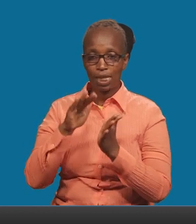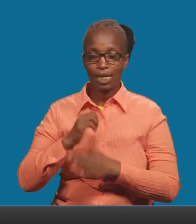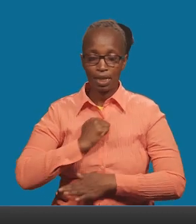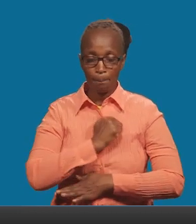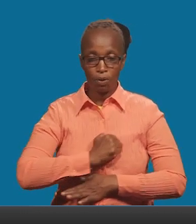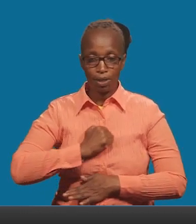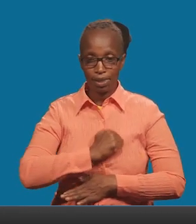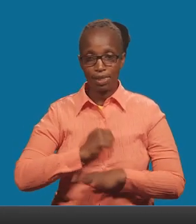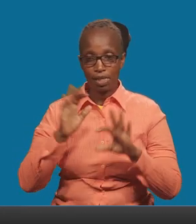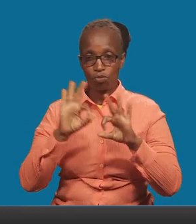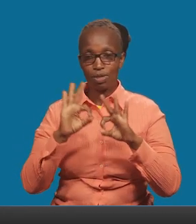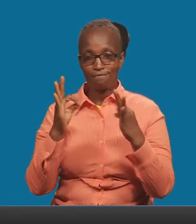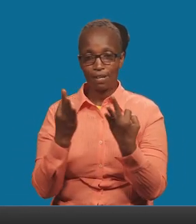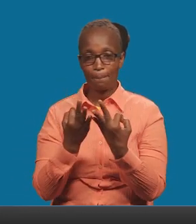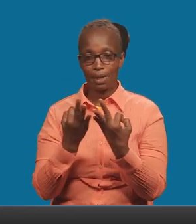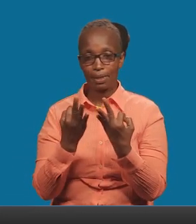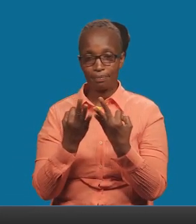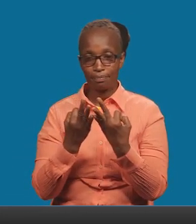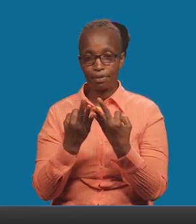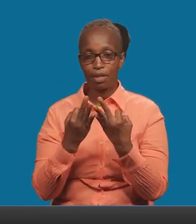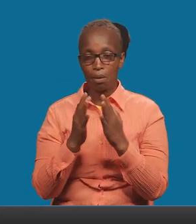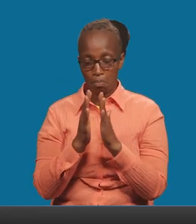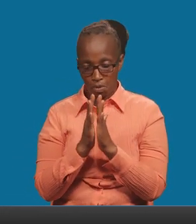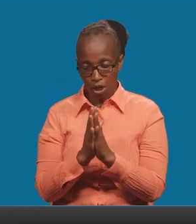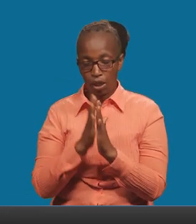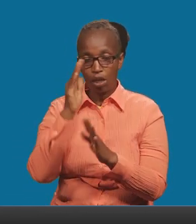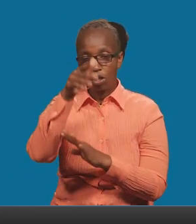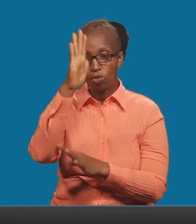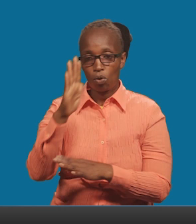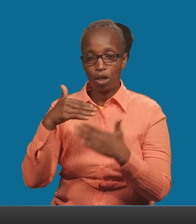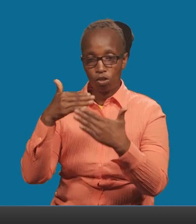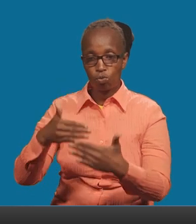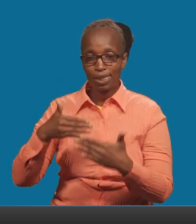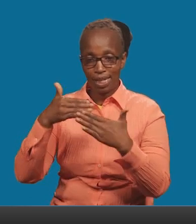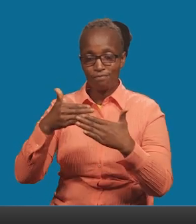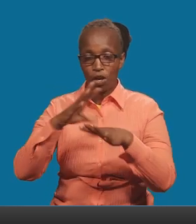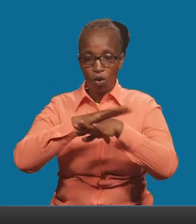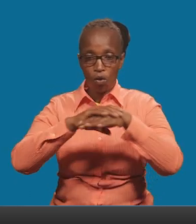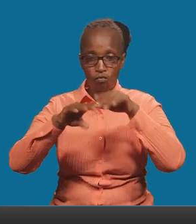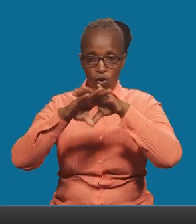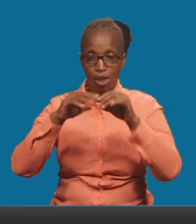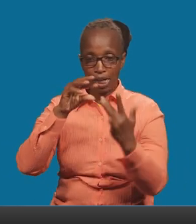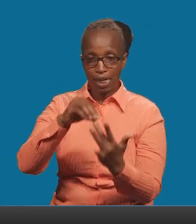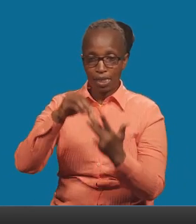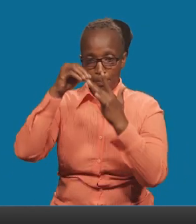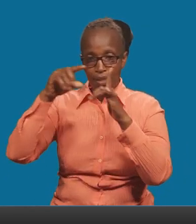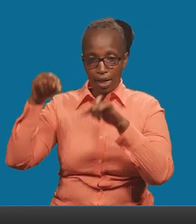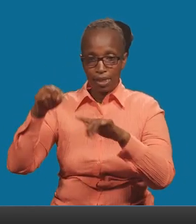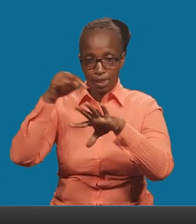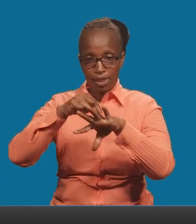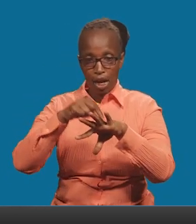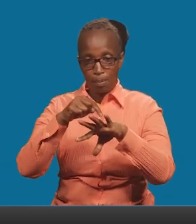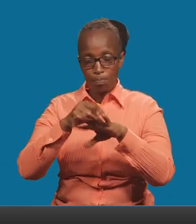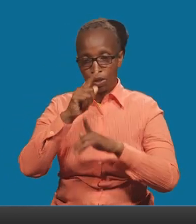familia ya marehemu Mukami Kimathi, nikiomba Mwenyezi Mungu awape faraja wakati huu wa huzuni. Tutaheshimu